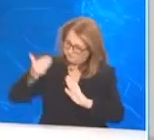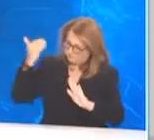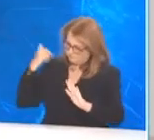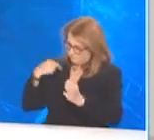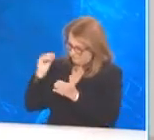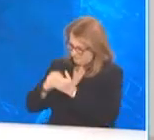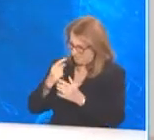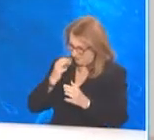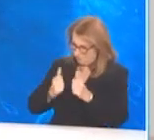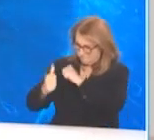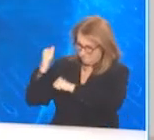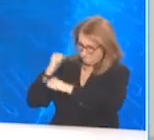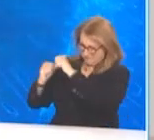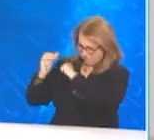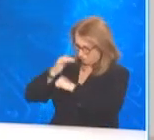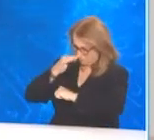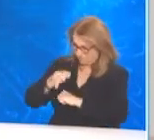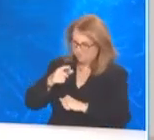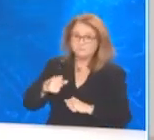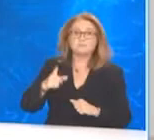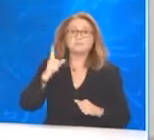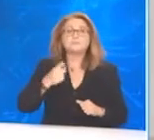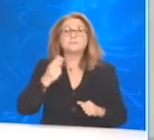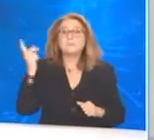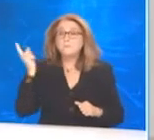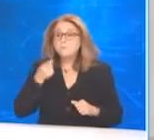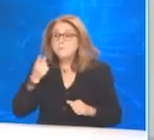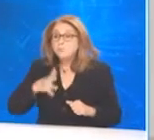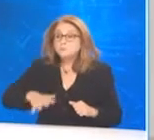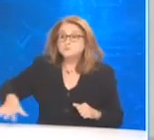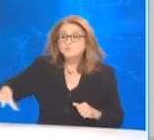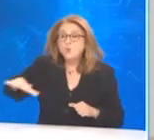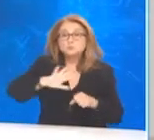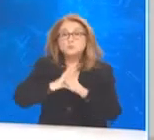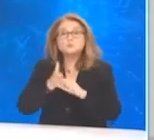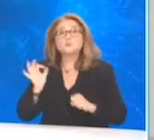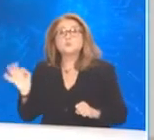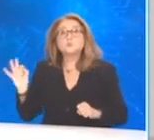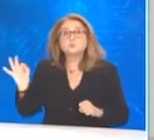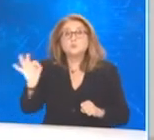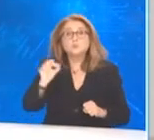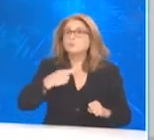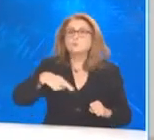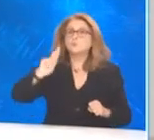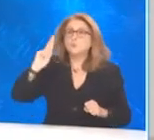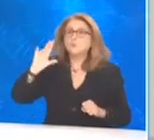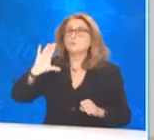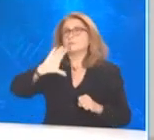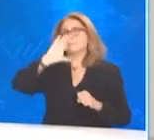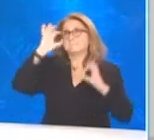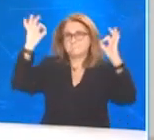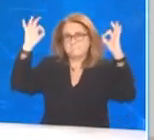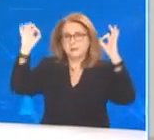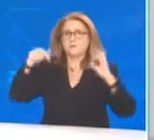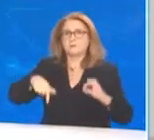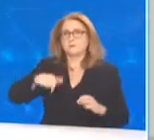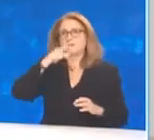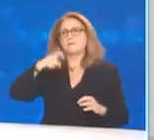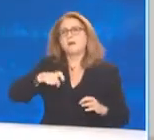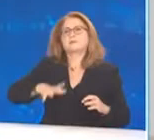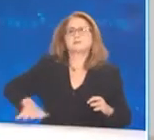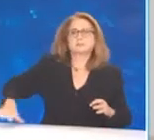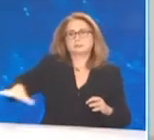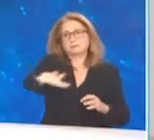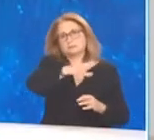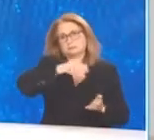αντιληπτό αυτό. Η συντριπτική πλειοψηφία των κρουσμάτων είναι ουσιαστικά στην Κεντρική Μακεδονία εκστατική. Είναι η πρώτη φορά